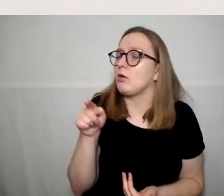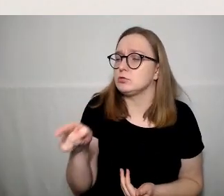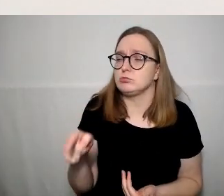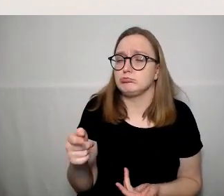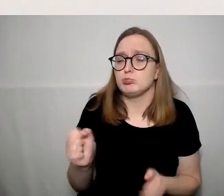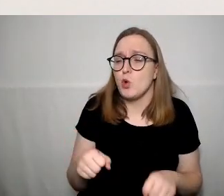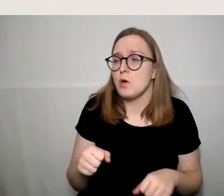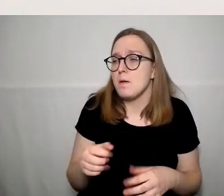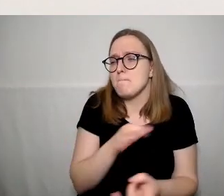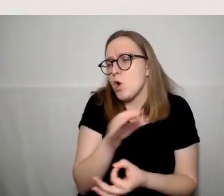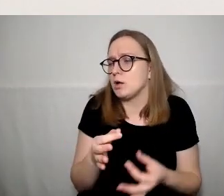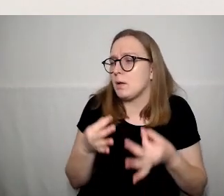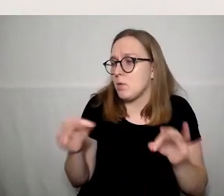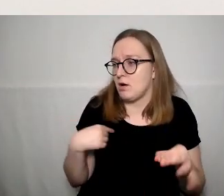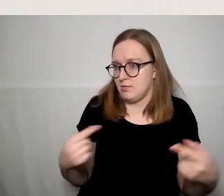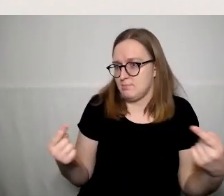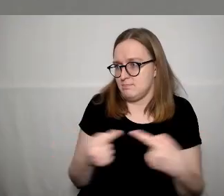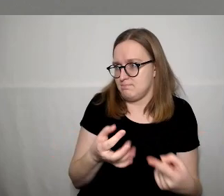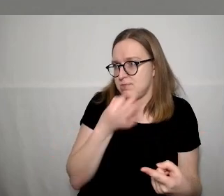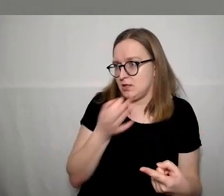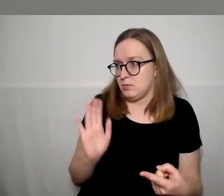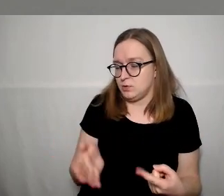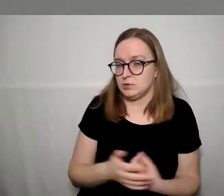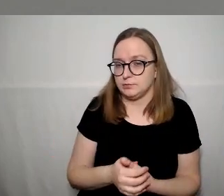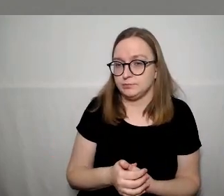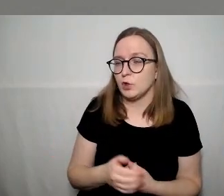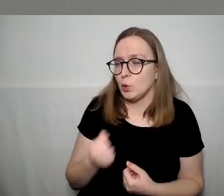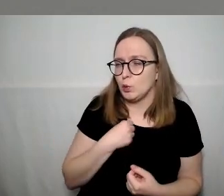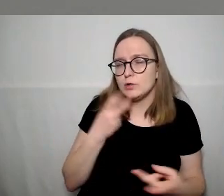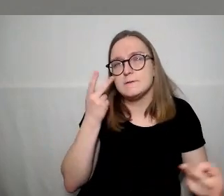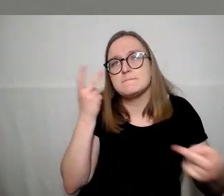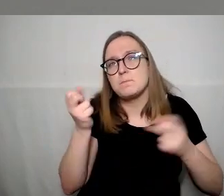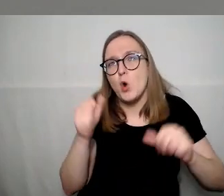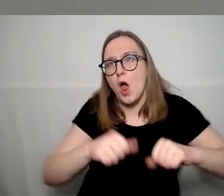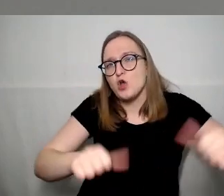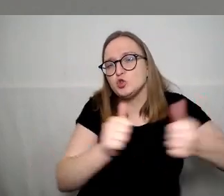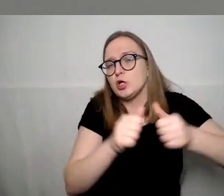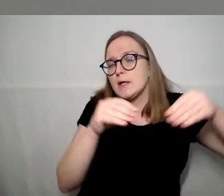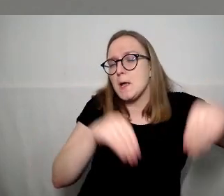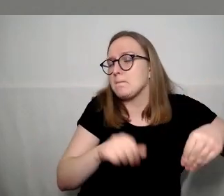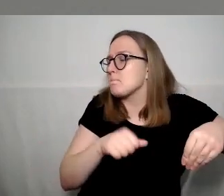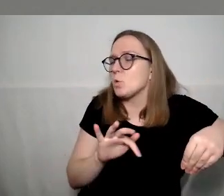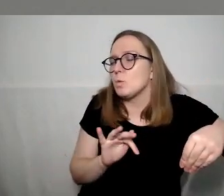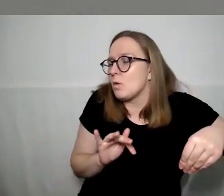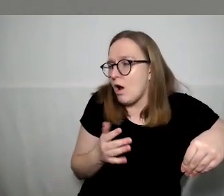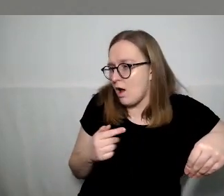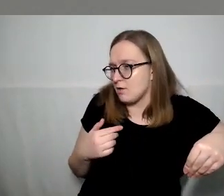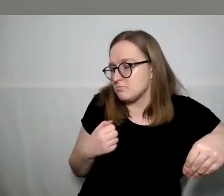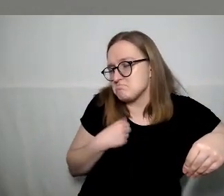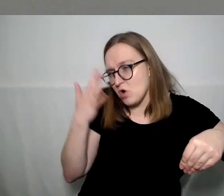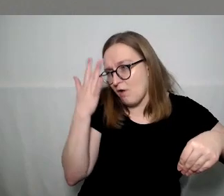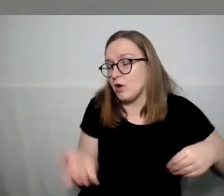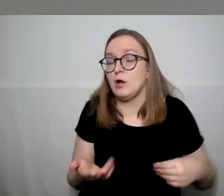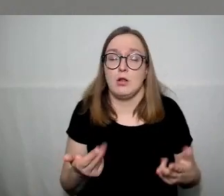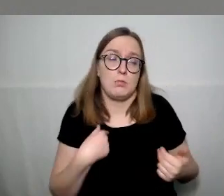kokį projektą ir gal mums tiks tas projektas. Tai galima būtų. Ar turit įsivaizdavimą, ką ten tuose ežerų ir marių pakrantėse būtų galima? Manau, kad galima. Manau,